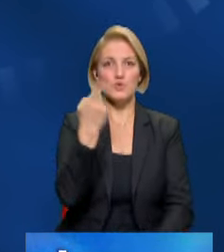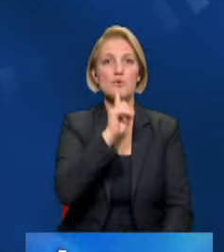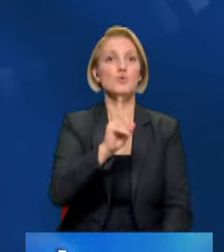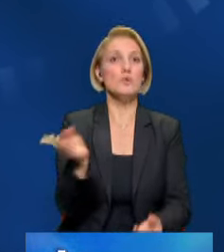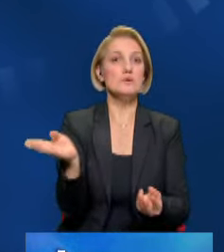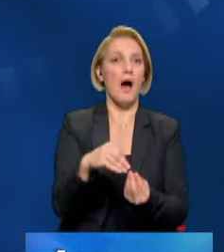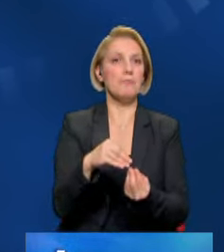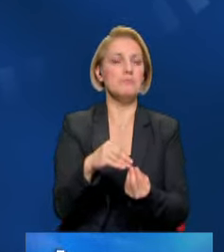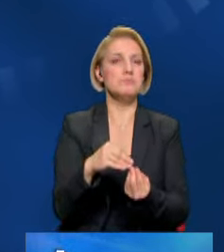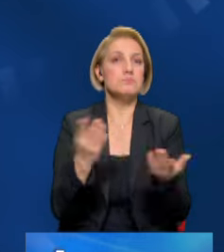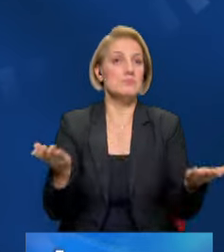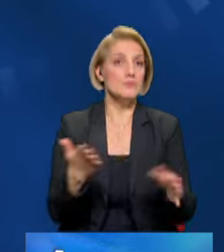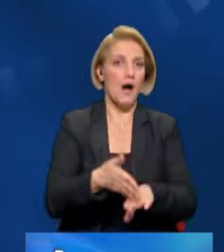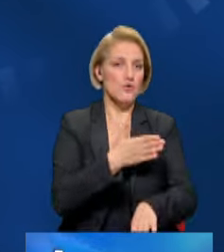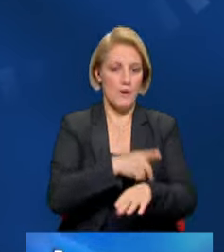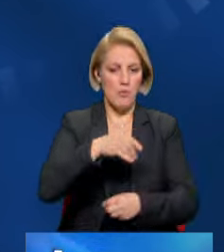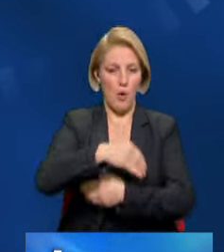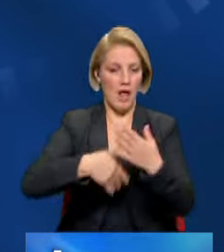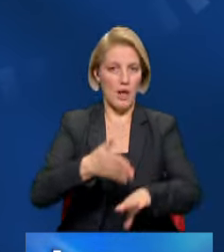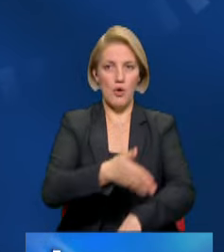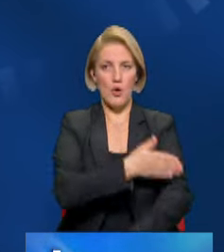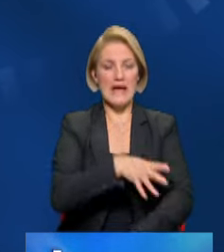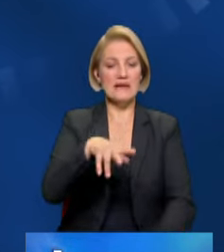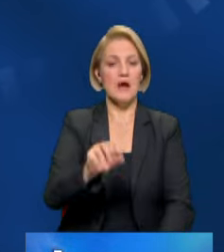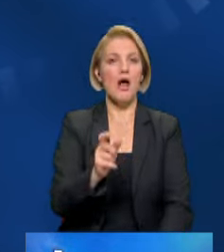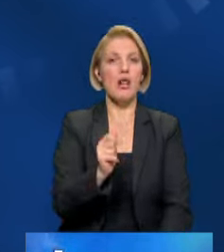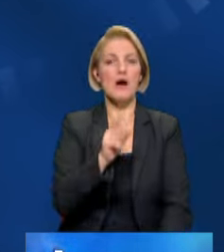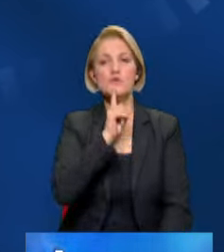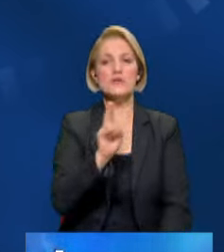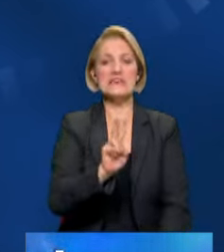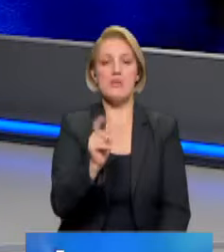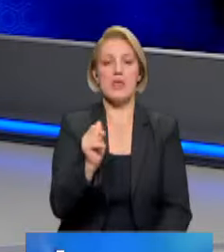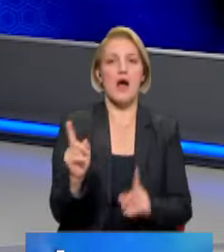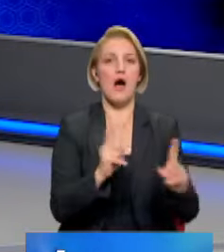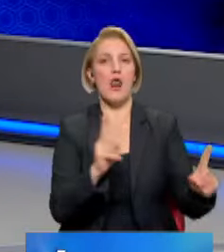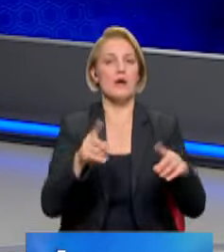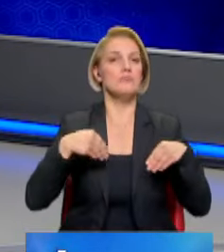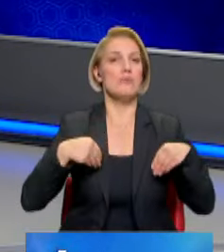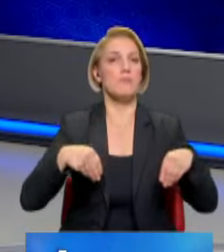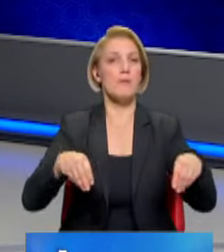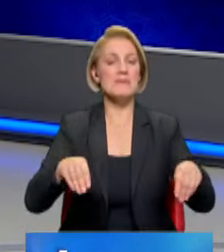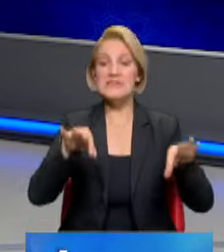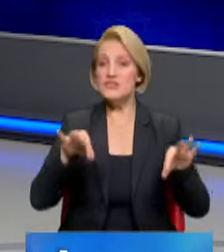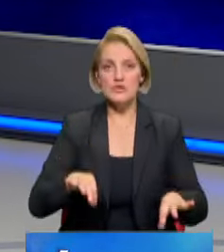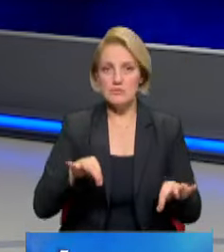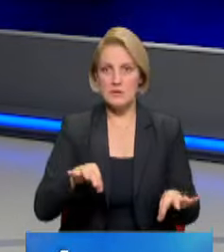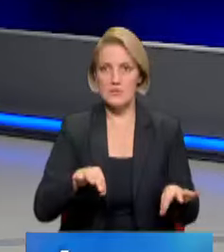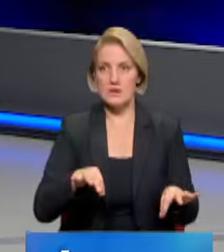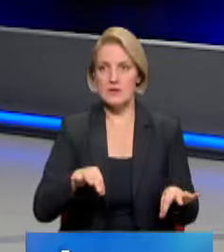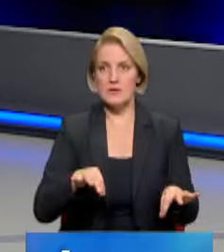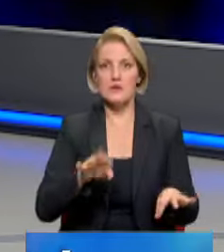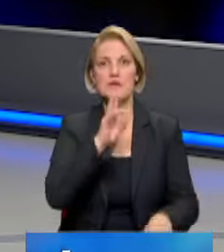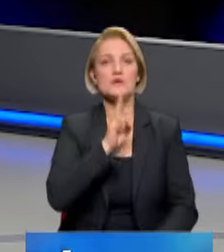zam. Şimdi daha öncesinde, bu olaylardan önce 80 lirayla 120 lira arasında değişiyormuş biber gazının fiyatları.